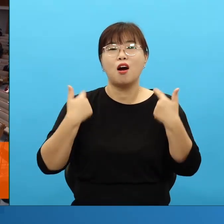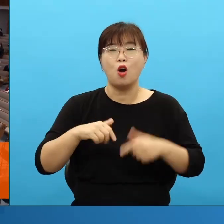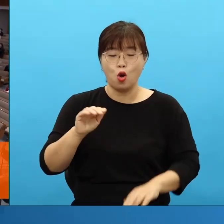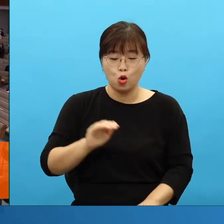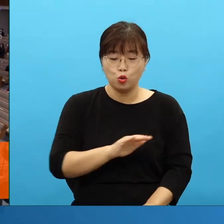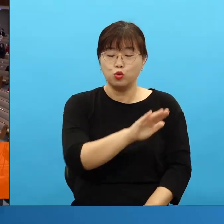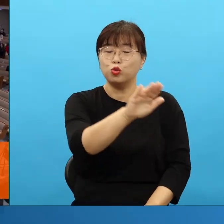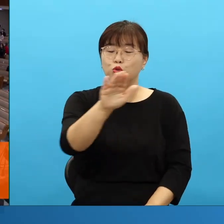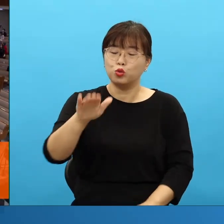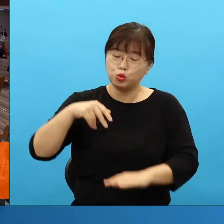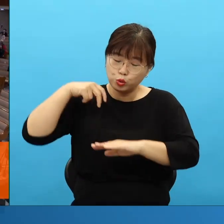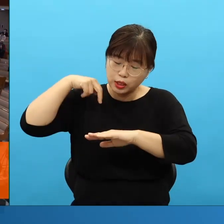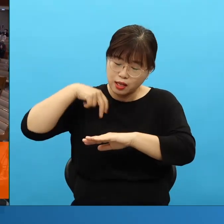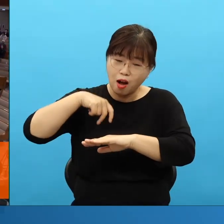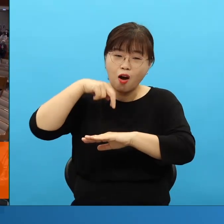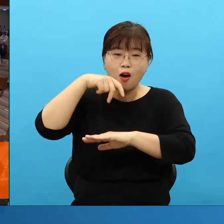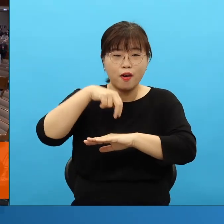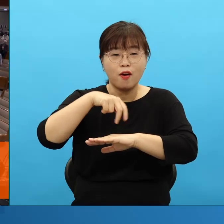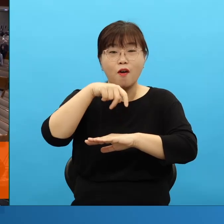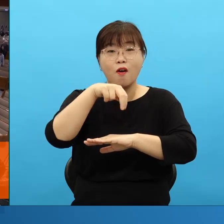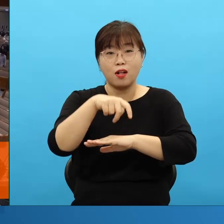날마다 우리